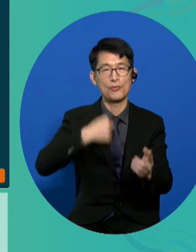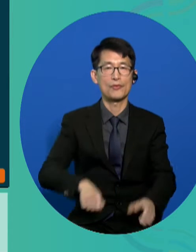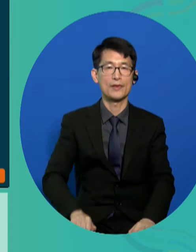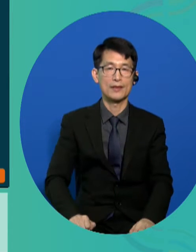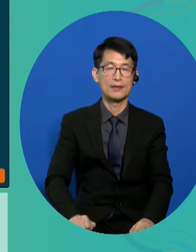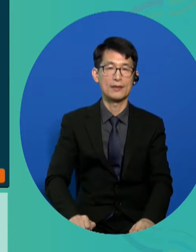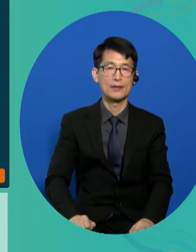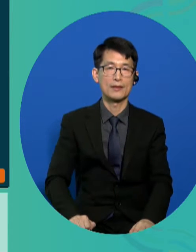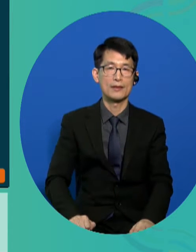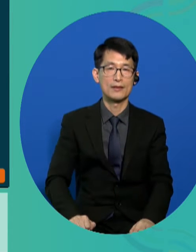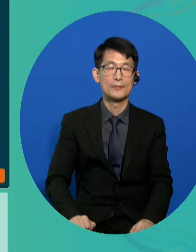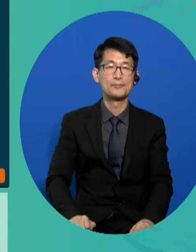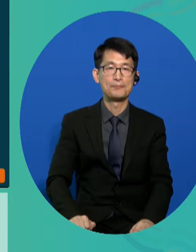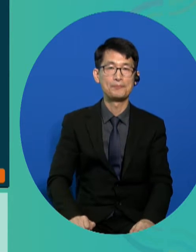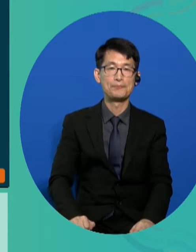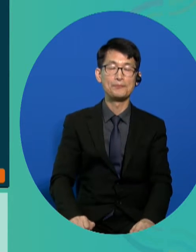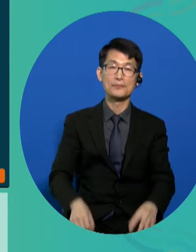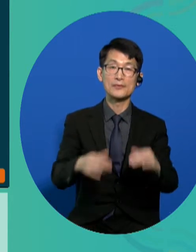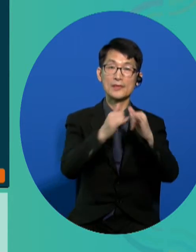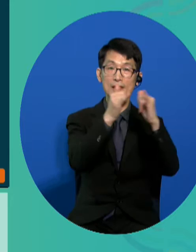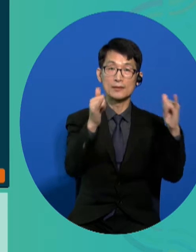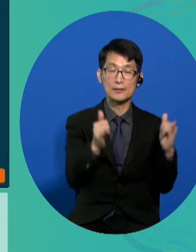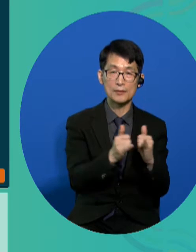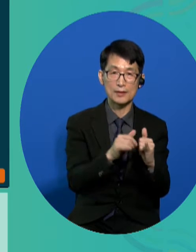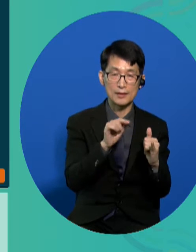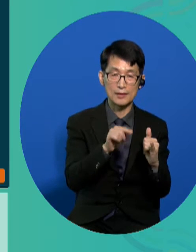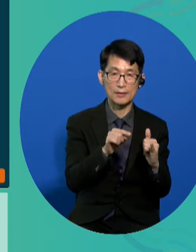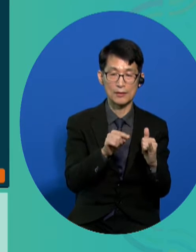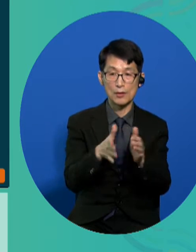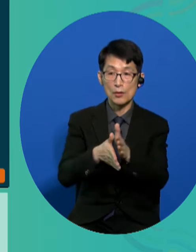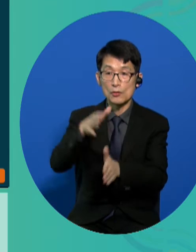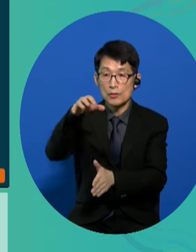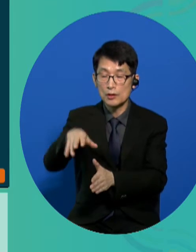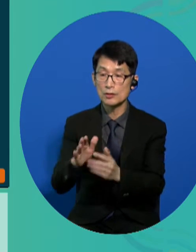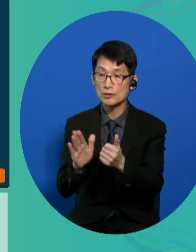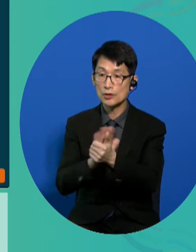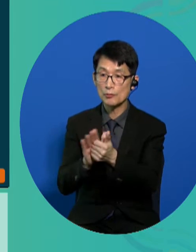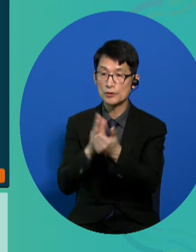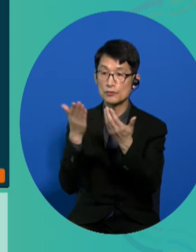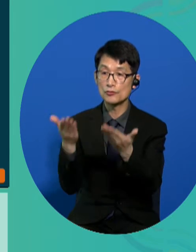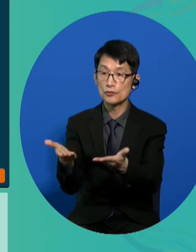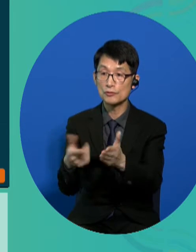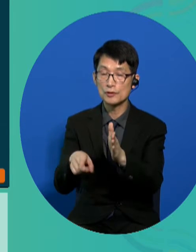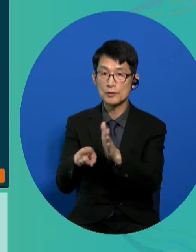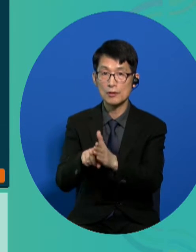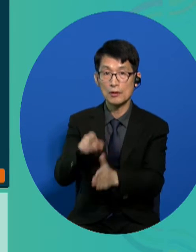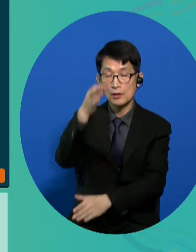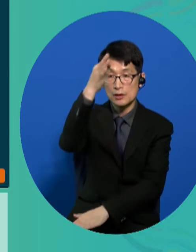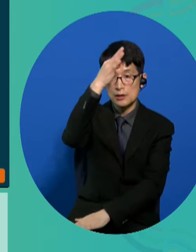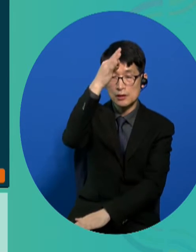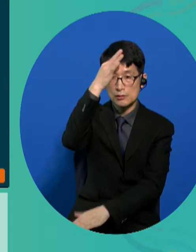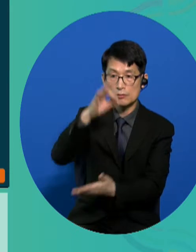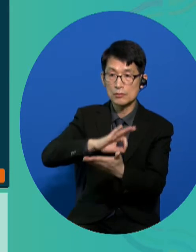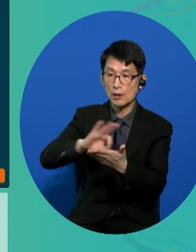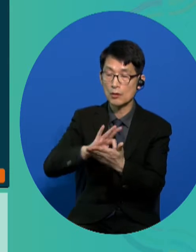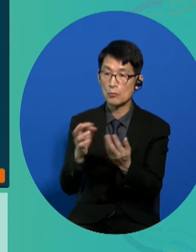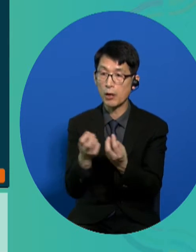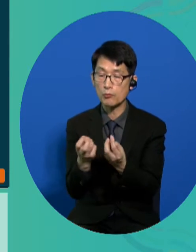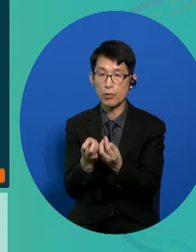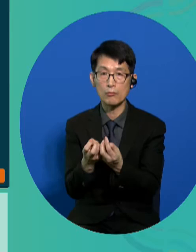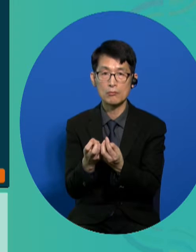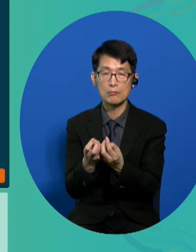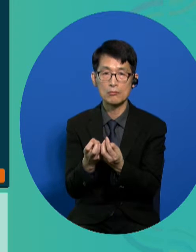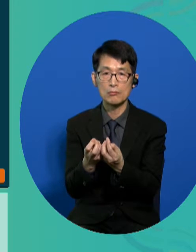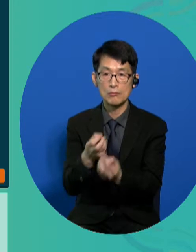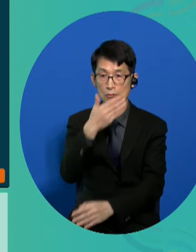그래서 사회가 중요한 또는 도시가 중요한 서비스들을 지원하기 위해 기술을 사용하고 있는 방식들을 한번 생각해